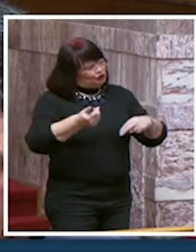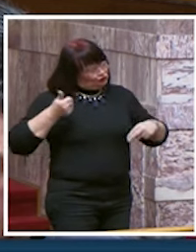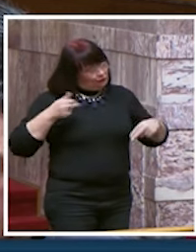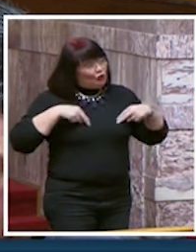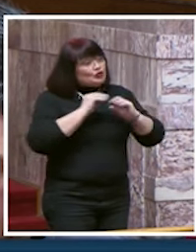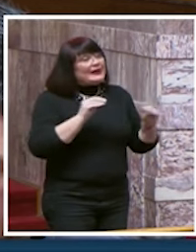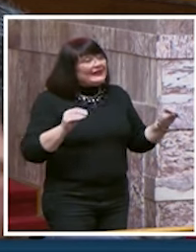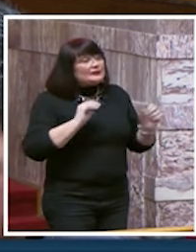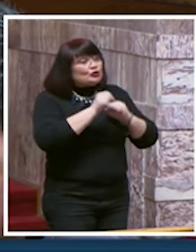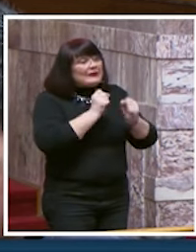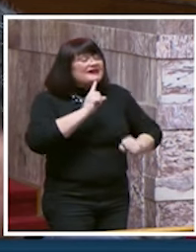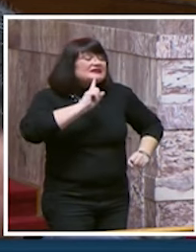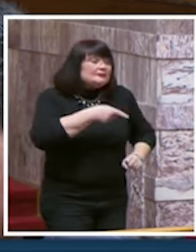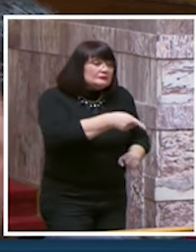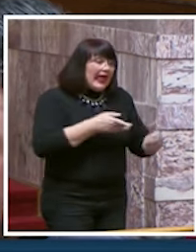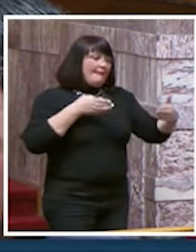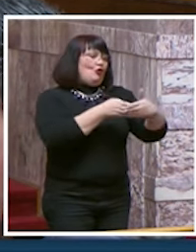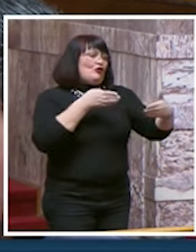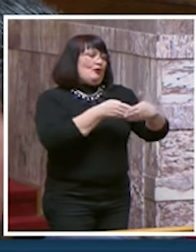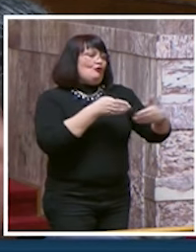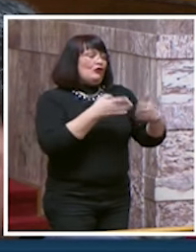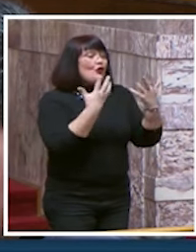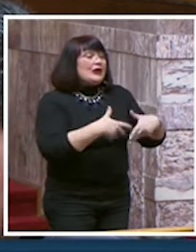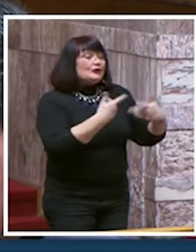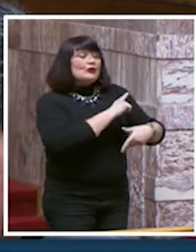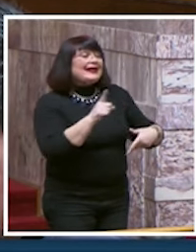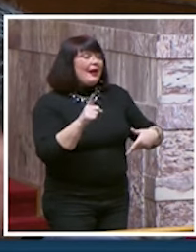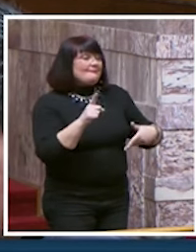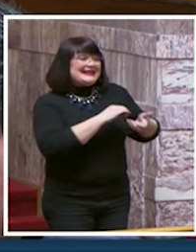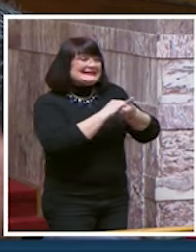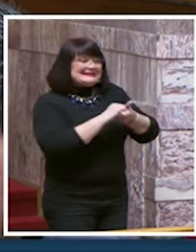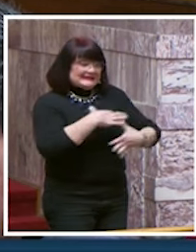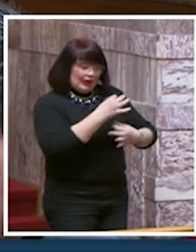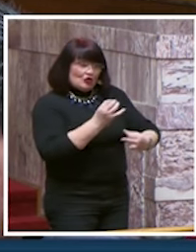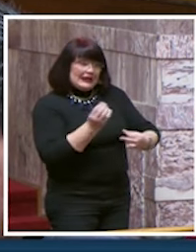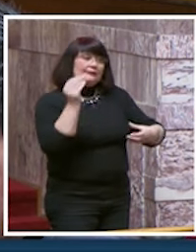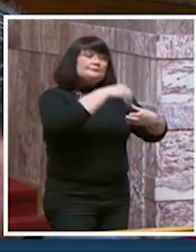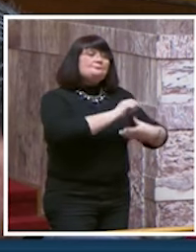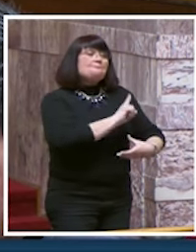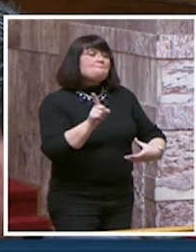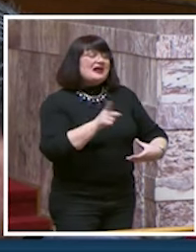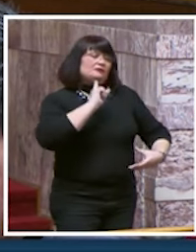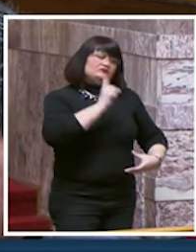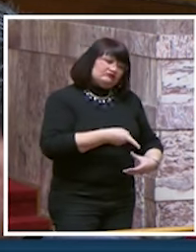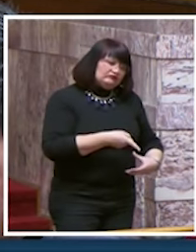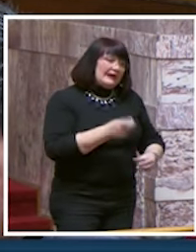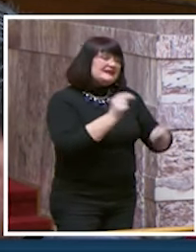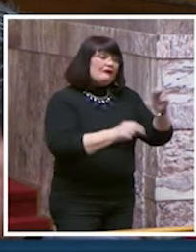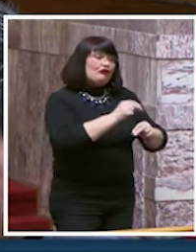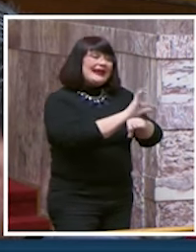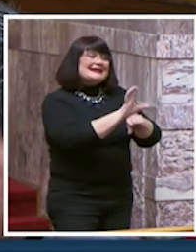Υπουργού Παιδείας, δηλαδή να βάλει εμπόδια στη λειτουργία και την εκπροσώπηση των φοιτητικών συλλόγων, να θεσμοθετεί την επιβολή ηλεκτρονικών